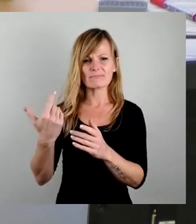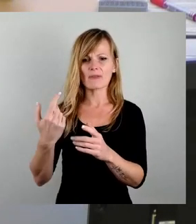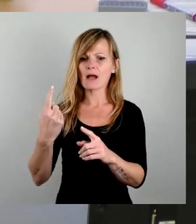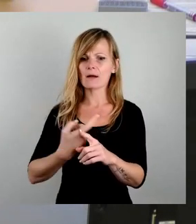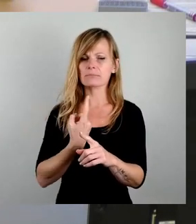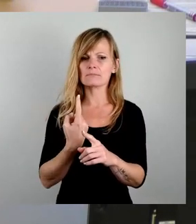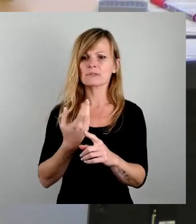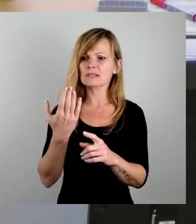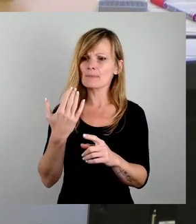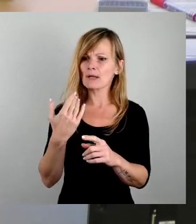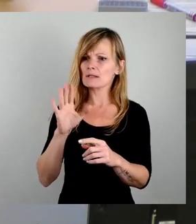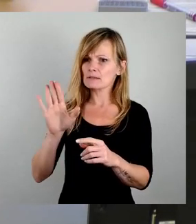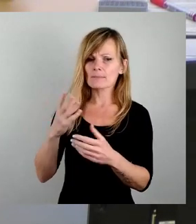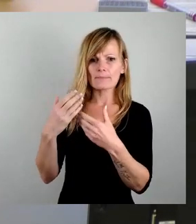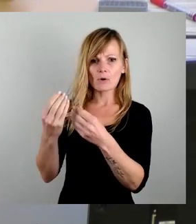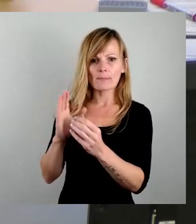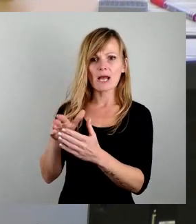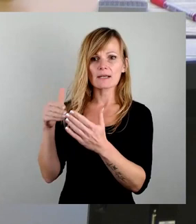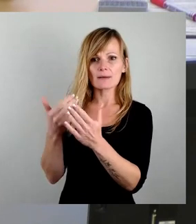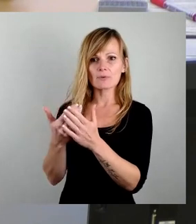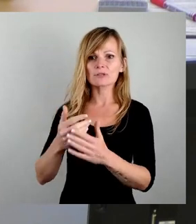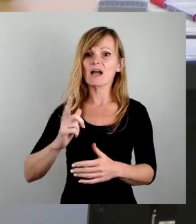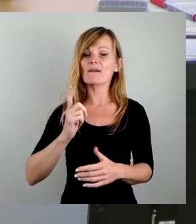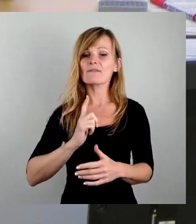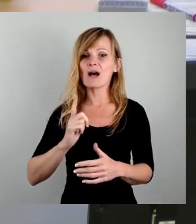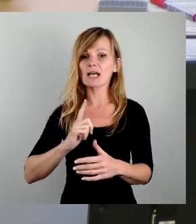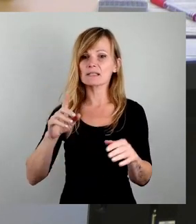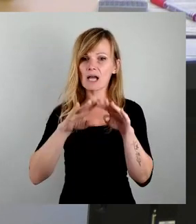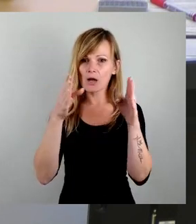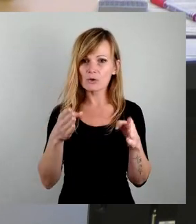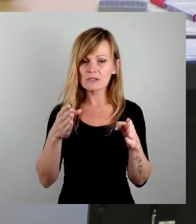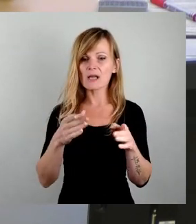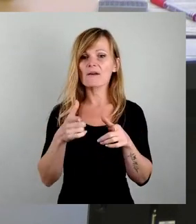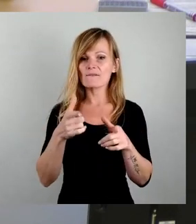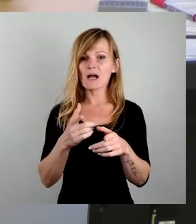sich um die Wartehäuschen, die Fahrgastunterstände zu kümmern und sich da